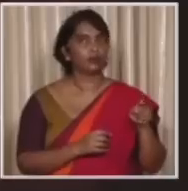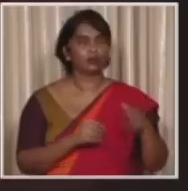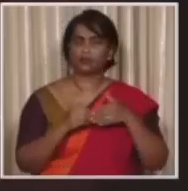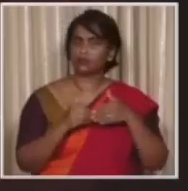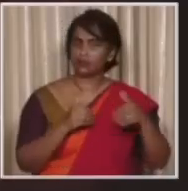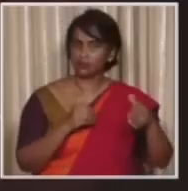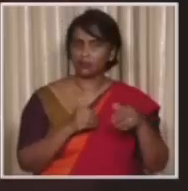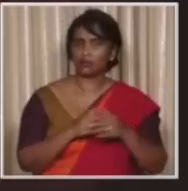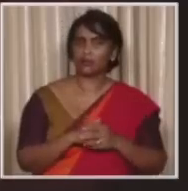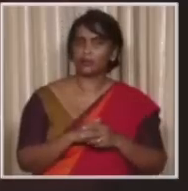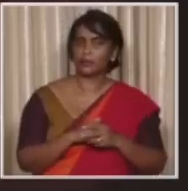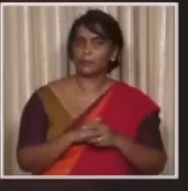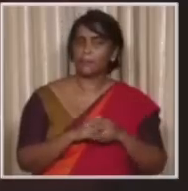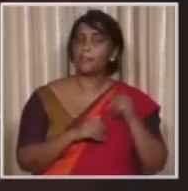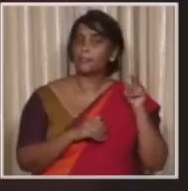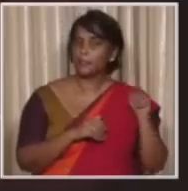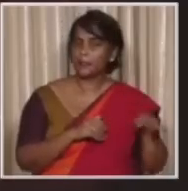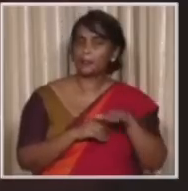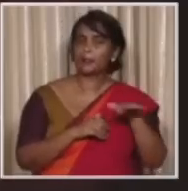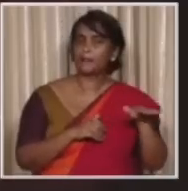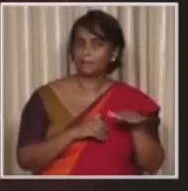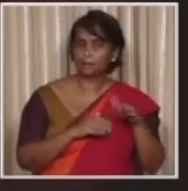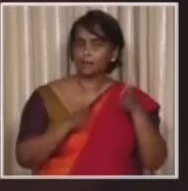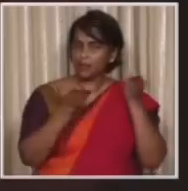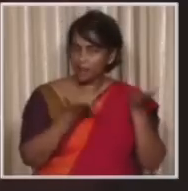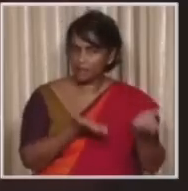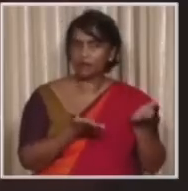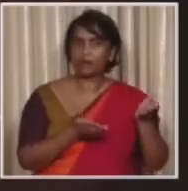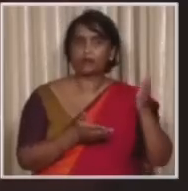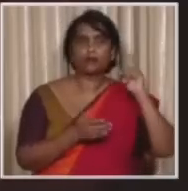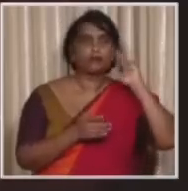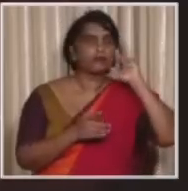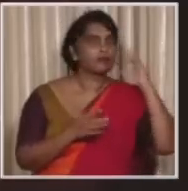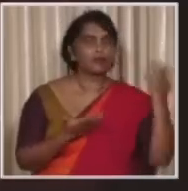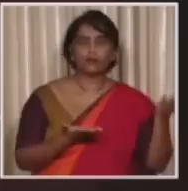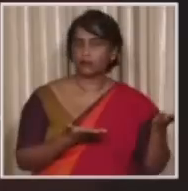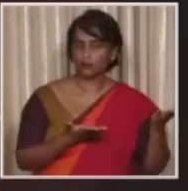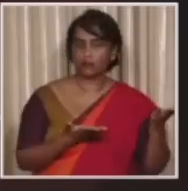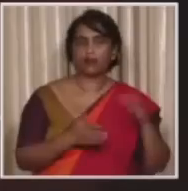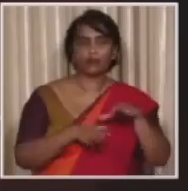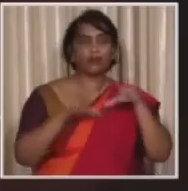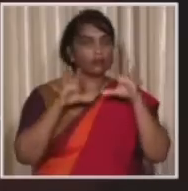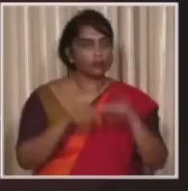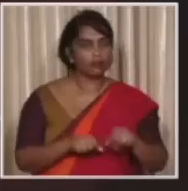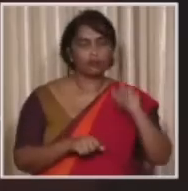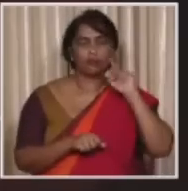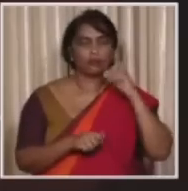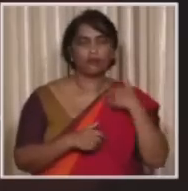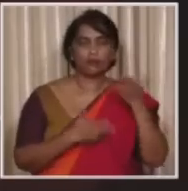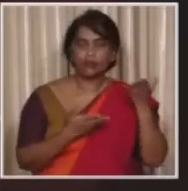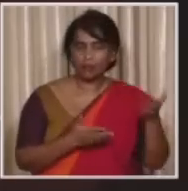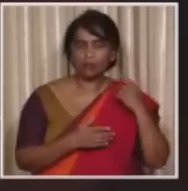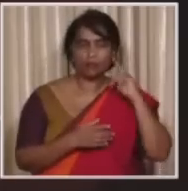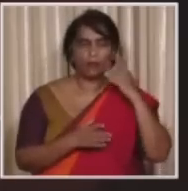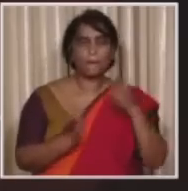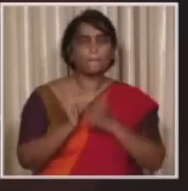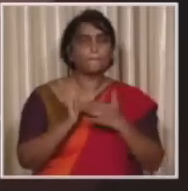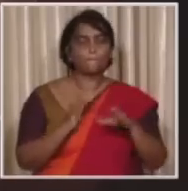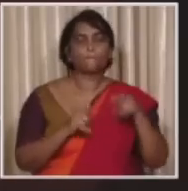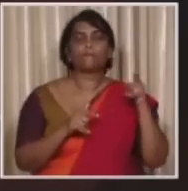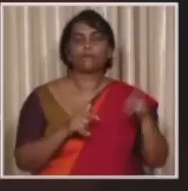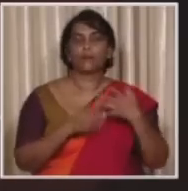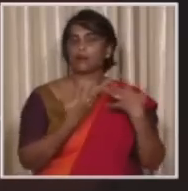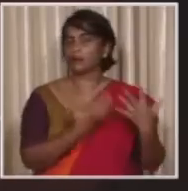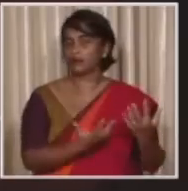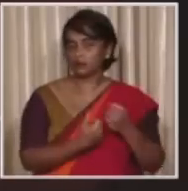වෙනකොට මේ ඉඩමක් තියනවා කියලා එතුමා දැනන් හිටියේ නැහැ. මේ ඉඩමේ අයිතිකරුවන් මහවැලිය තමයි